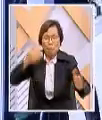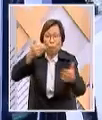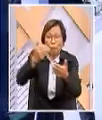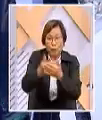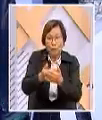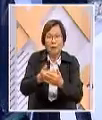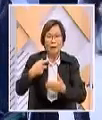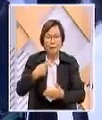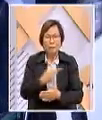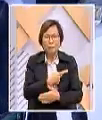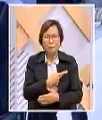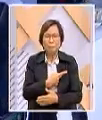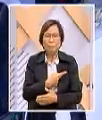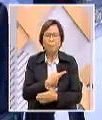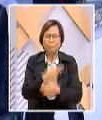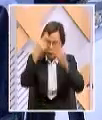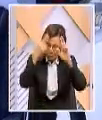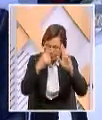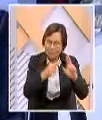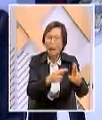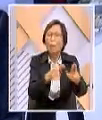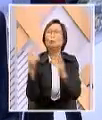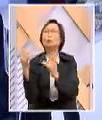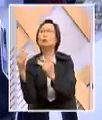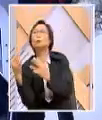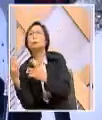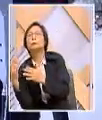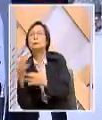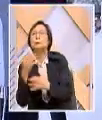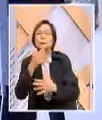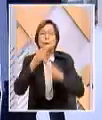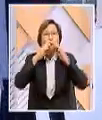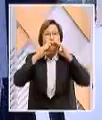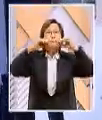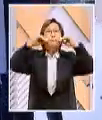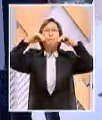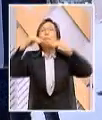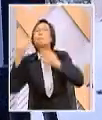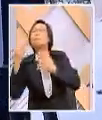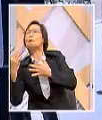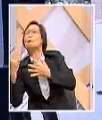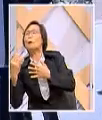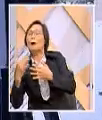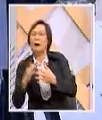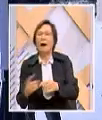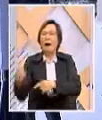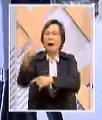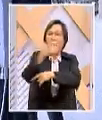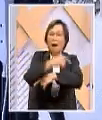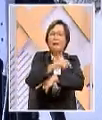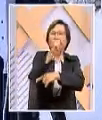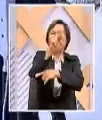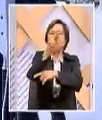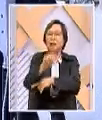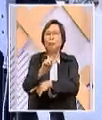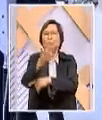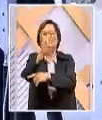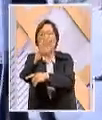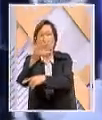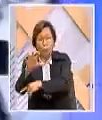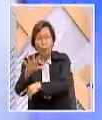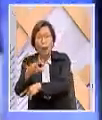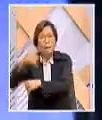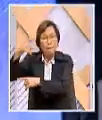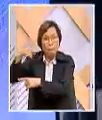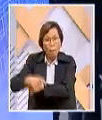kami tetap di sini setia menanti dengan penuh kejayaan. Apa bersempena dengan hari RTM ke-75 yang